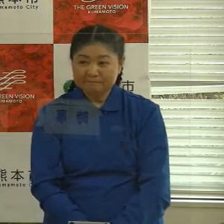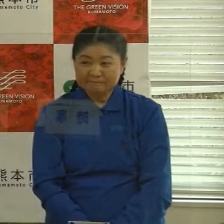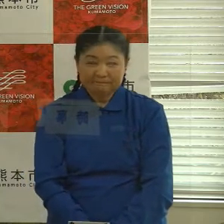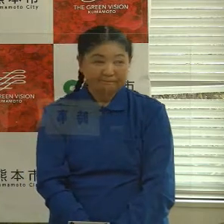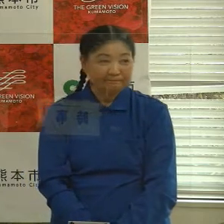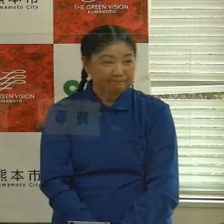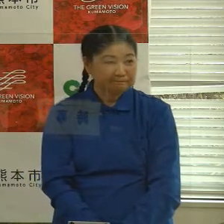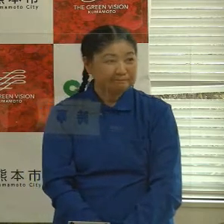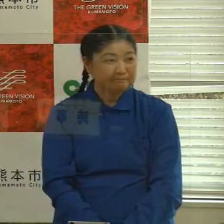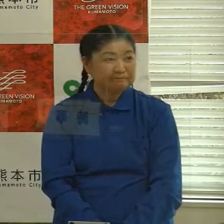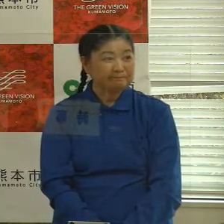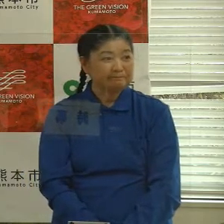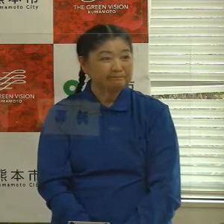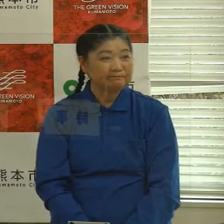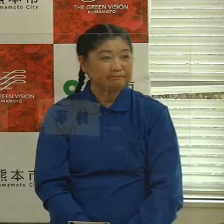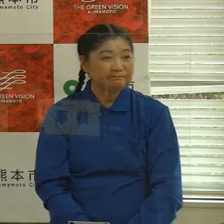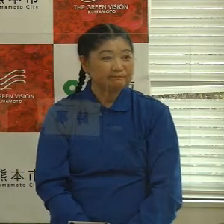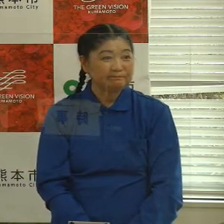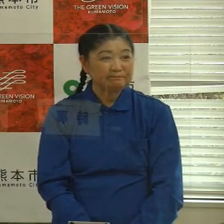ね。